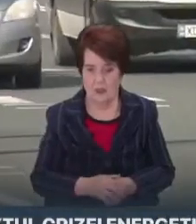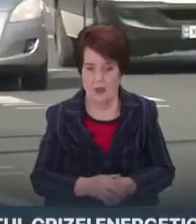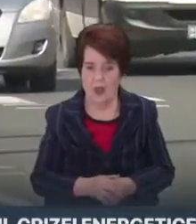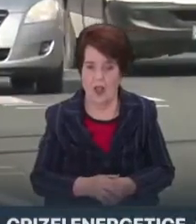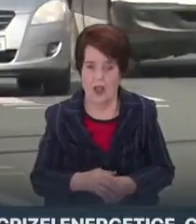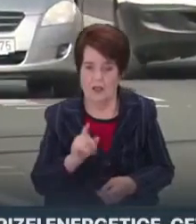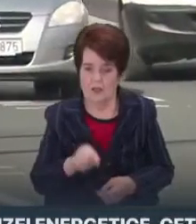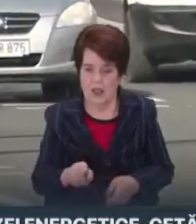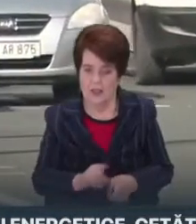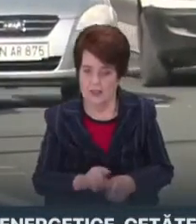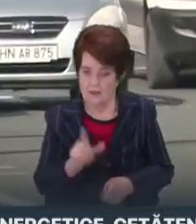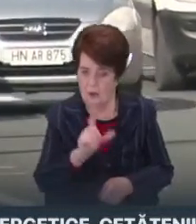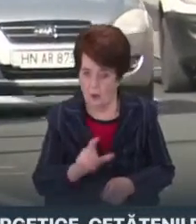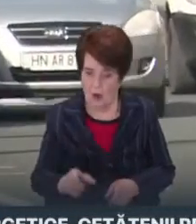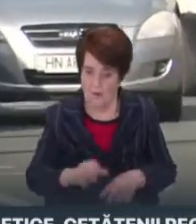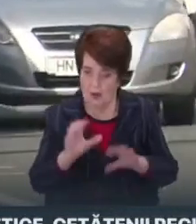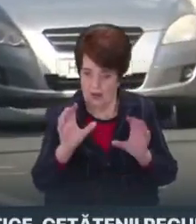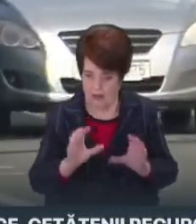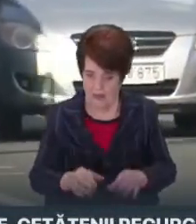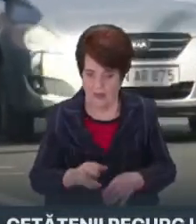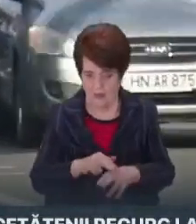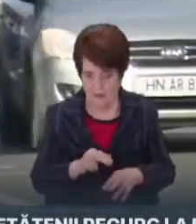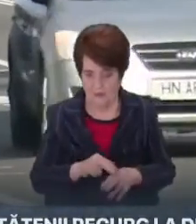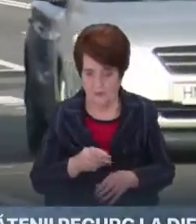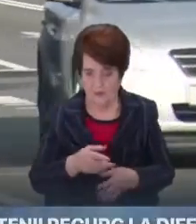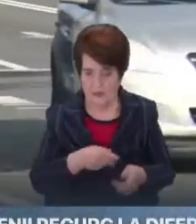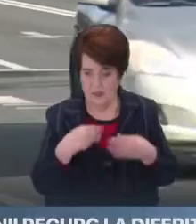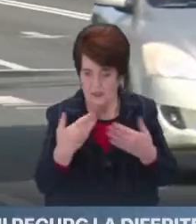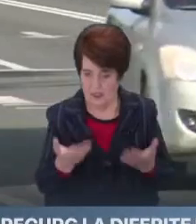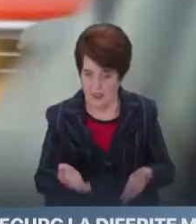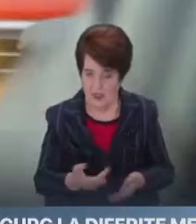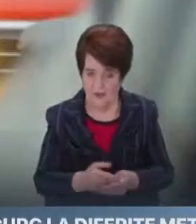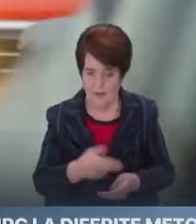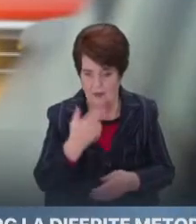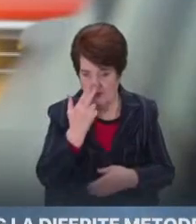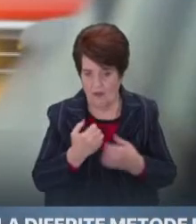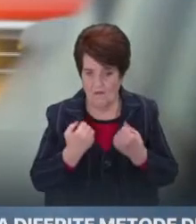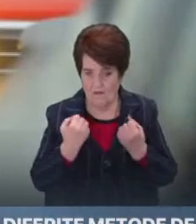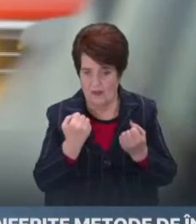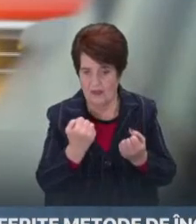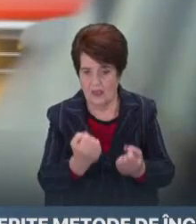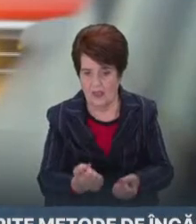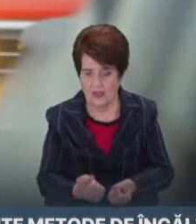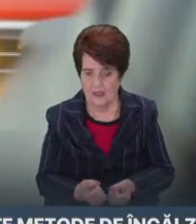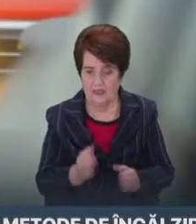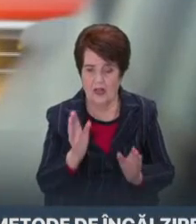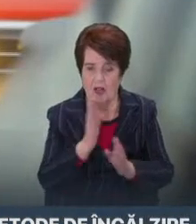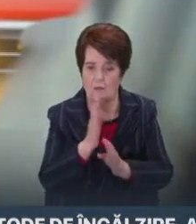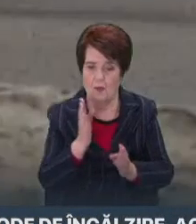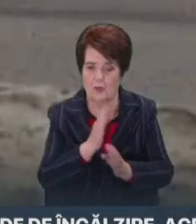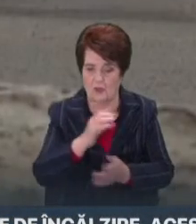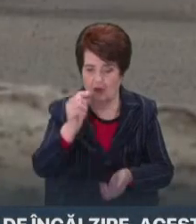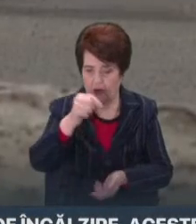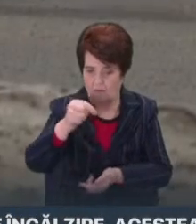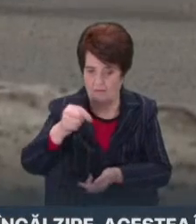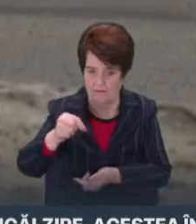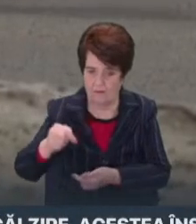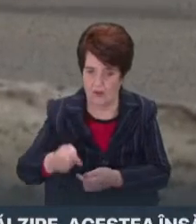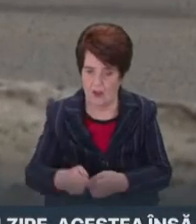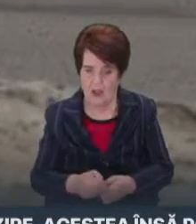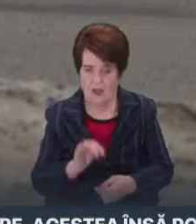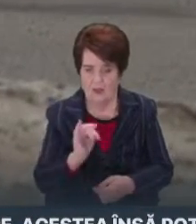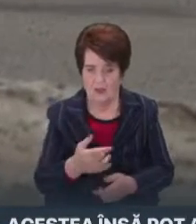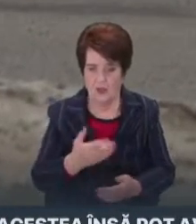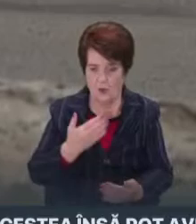De asemenea, oamenii legii recomandă conducătorilor auto să adapteze viteza la condițiile meteorologice de drum și să păstreze